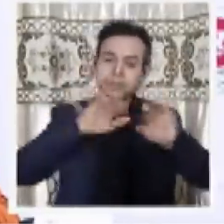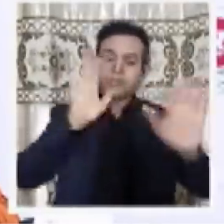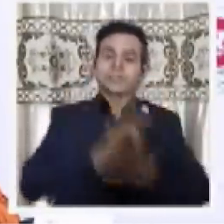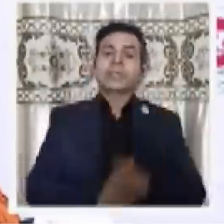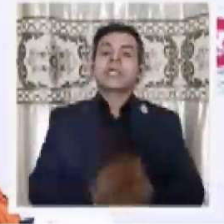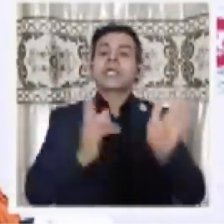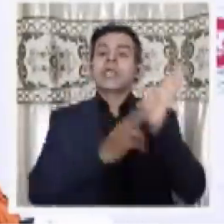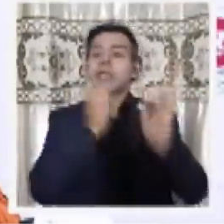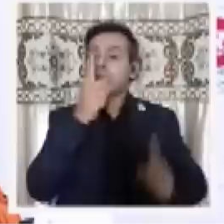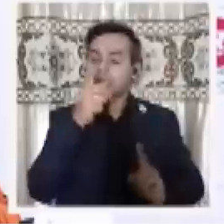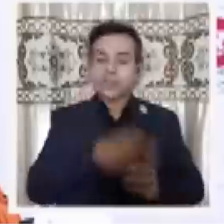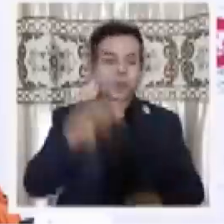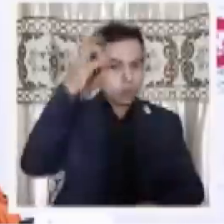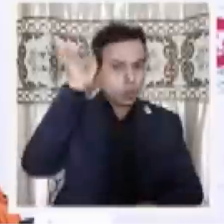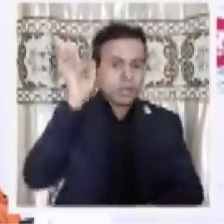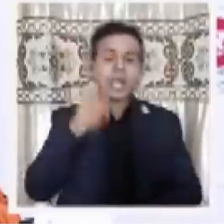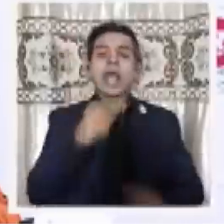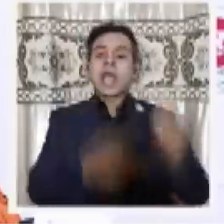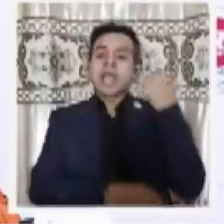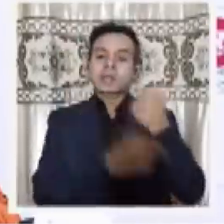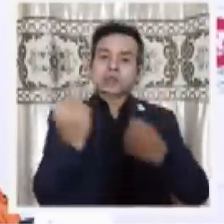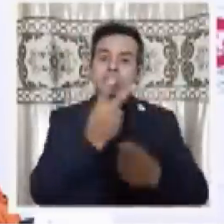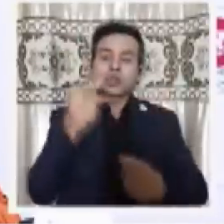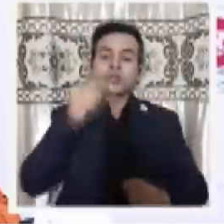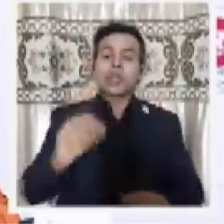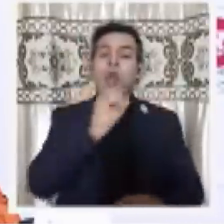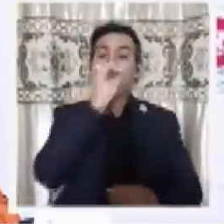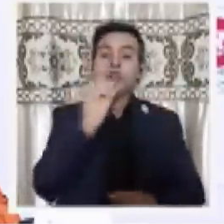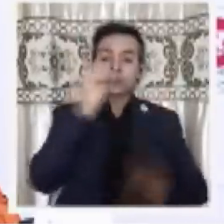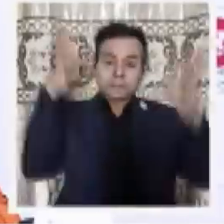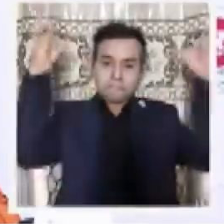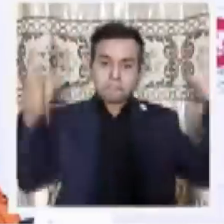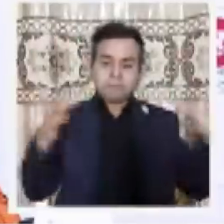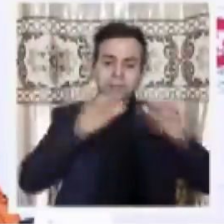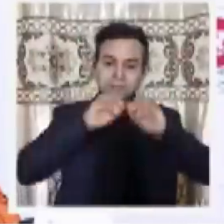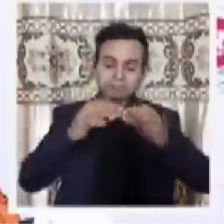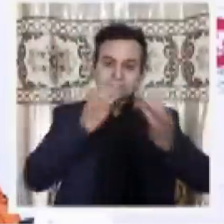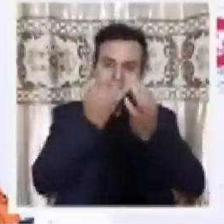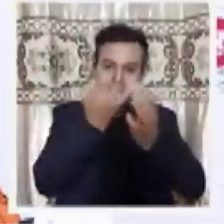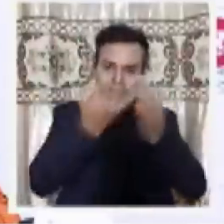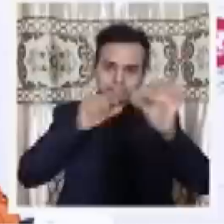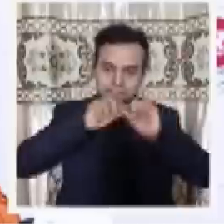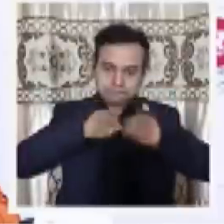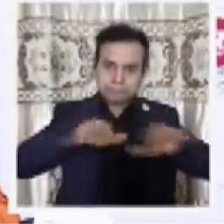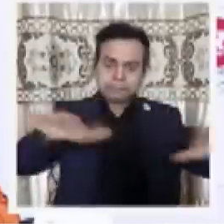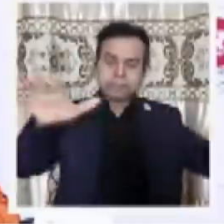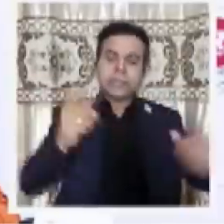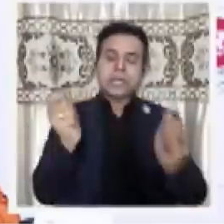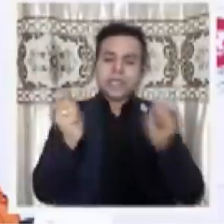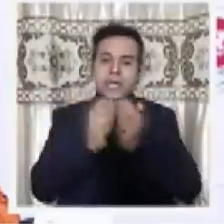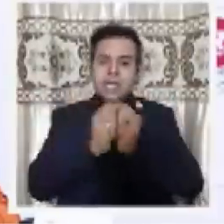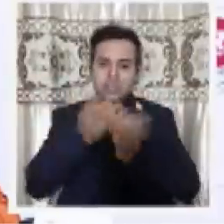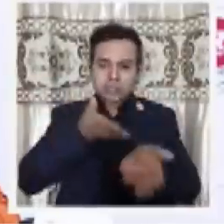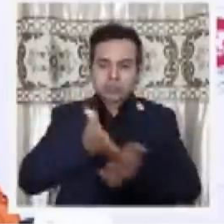সম্পূর্ণ হয়েছে। স্বাস্থ্য প্রকৌশল বিভাগ চলমান সপ্তাহের মধ্যেই 300 শয্যা হাসপাতাল নারায়ণগঞ্জ এবং কুমিল্লা